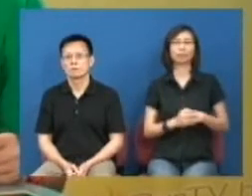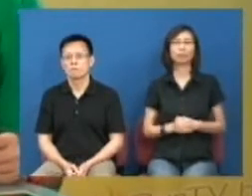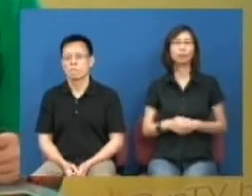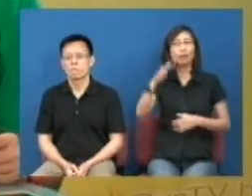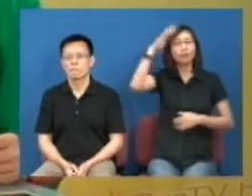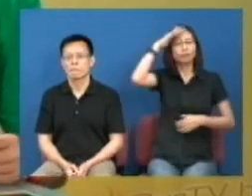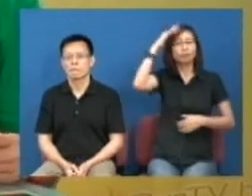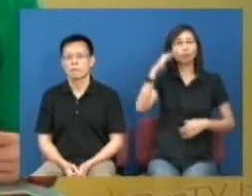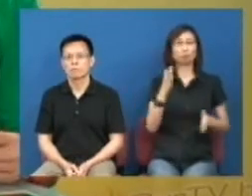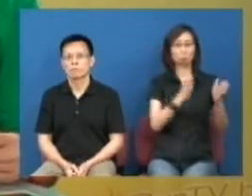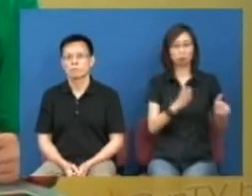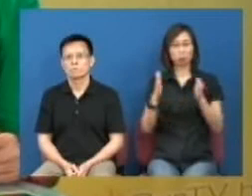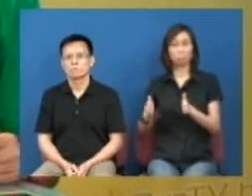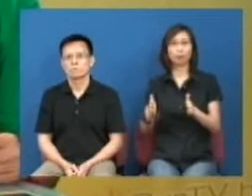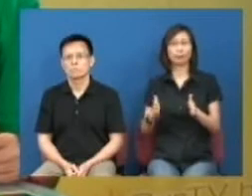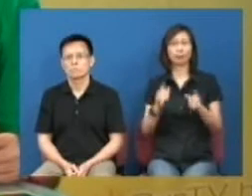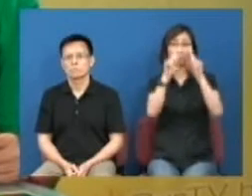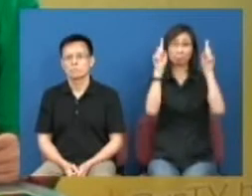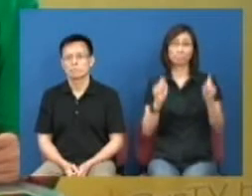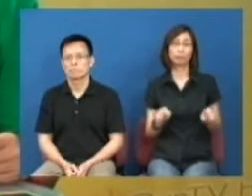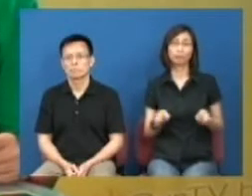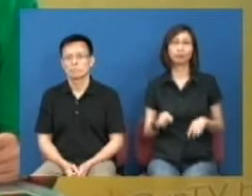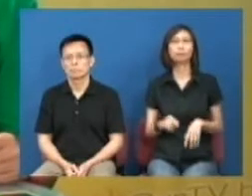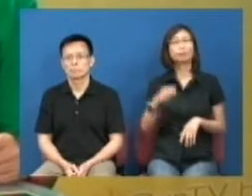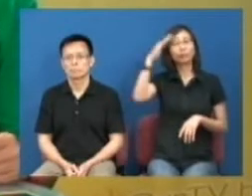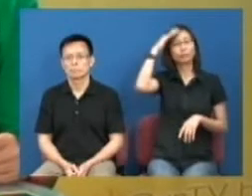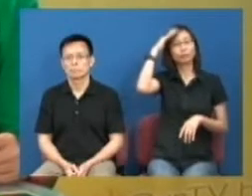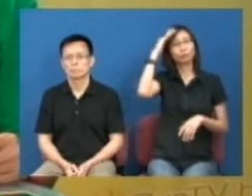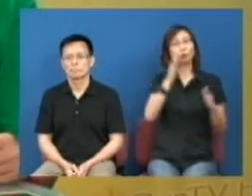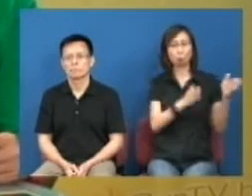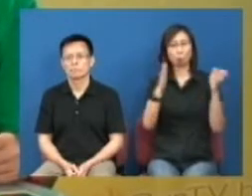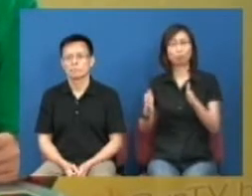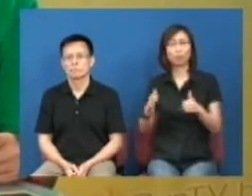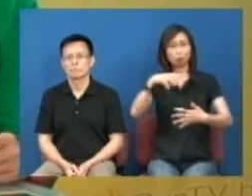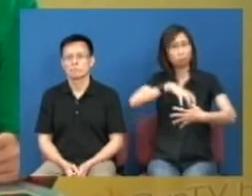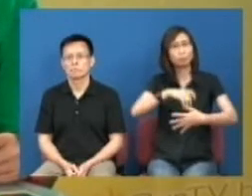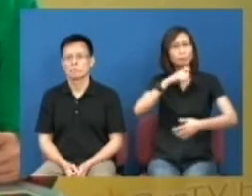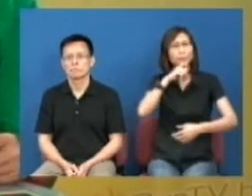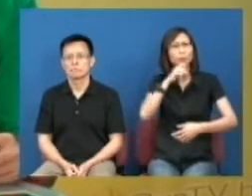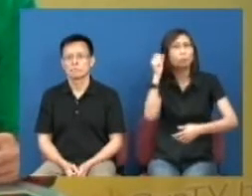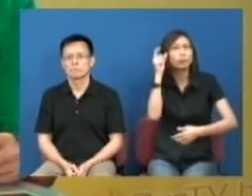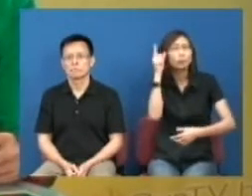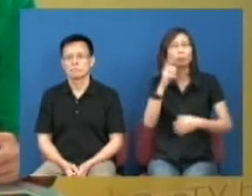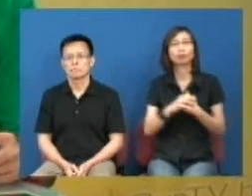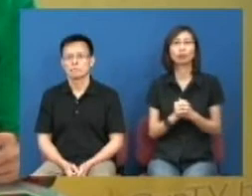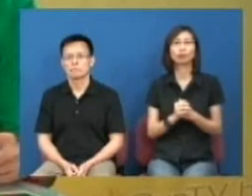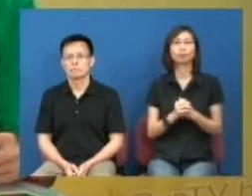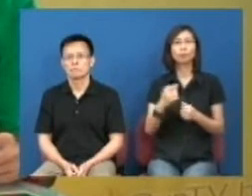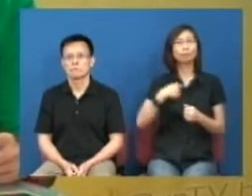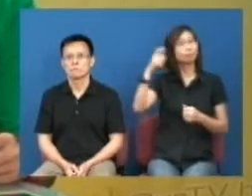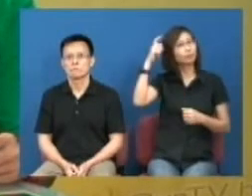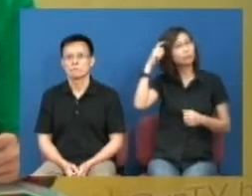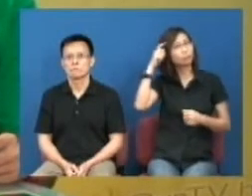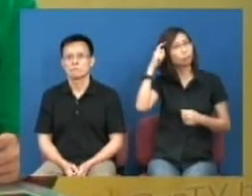如喺即係當晚警方嘅安排裏邊咧，都俾我見到一個好奇怪現象咧，就係話我知道其